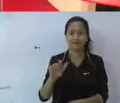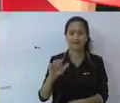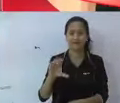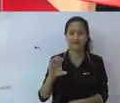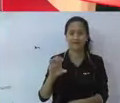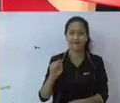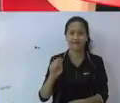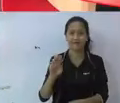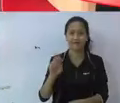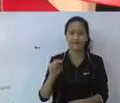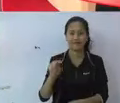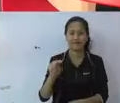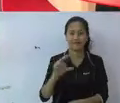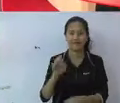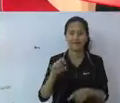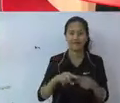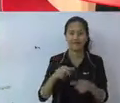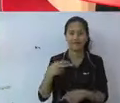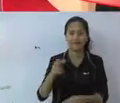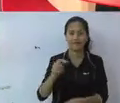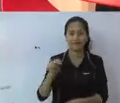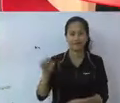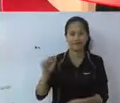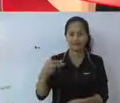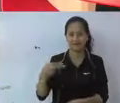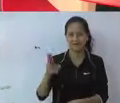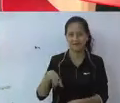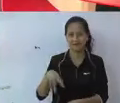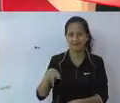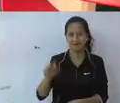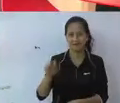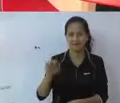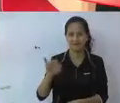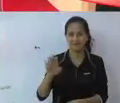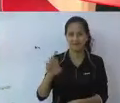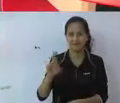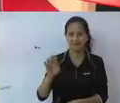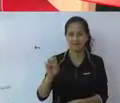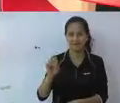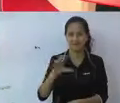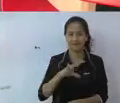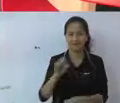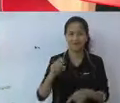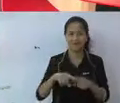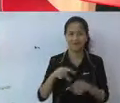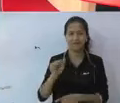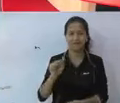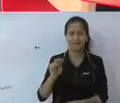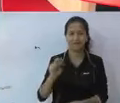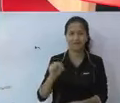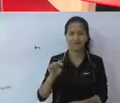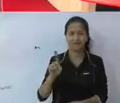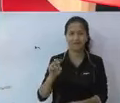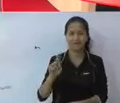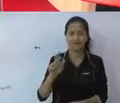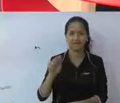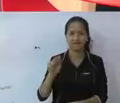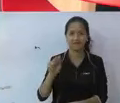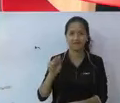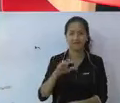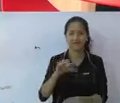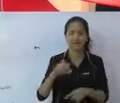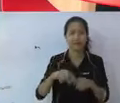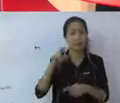Hana Panyergo. Yun. Sandra Fernandez Bergancia. Mm-hmm. Sir